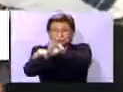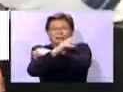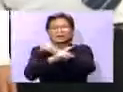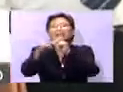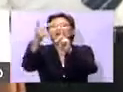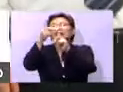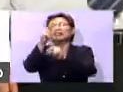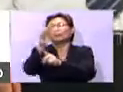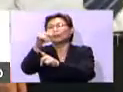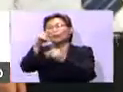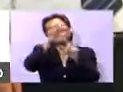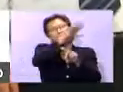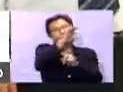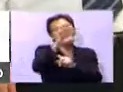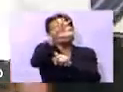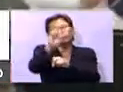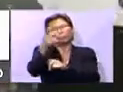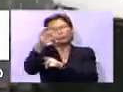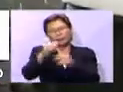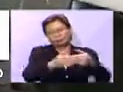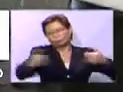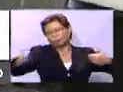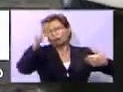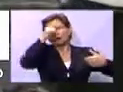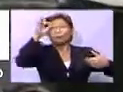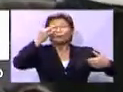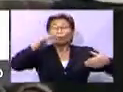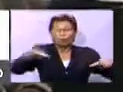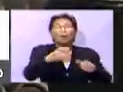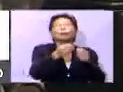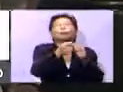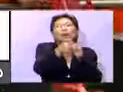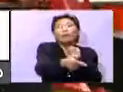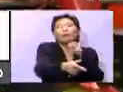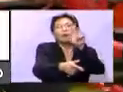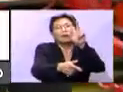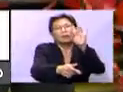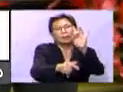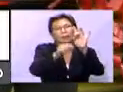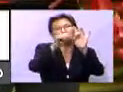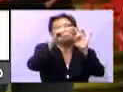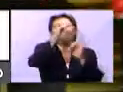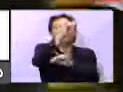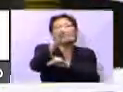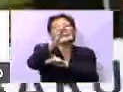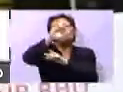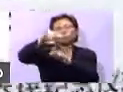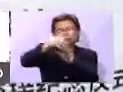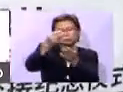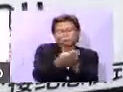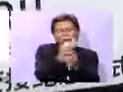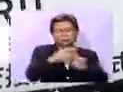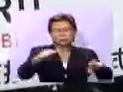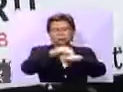Kelantan sejauh 550 km oleh Kerajaan Persekutuan dengan perbelanjaan sebanyak RM800 juta dijangka siap